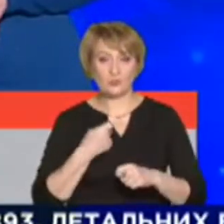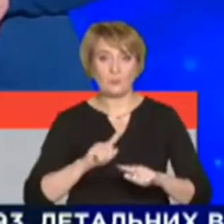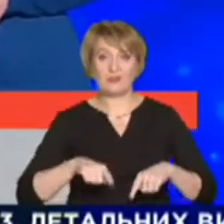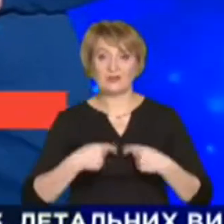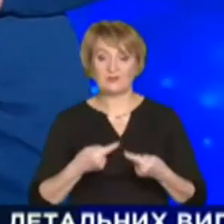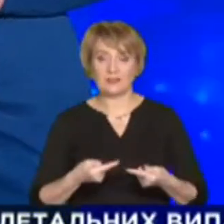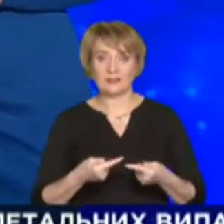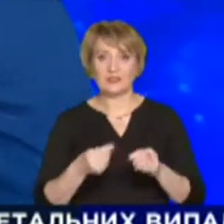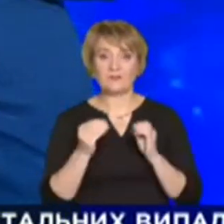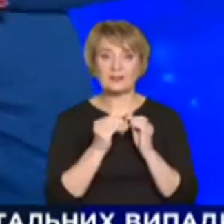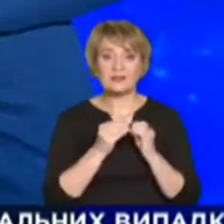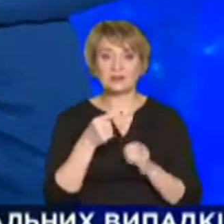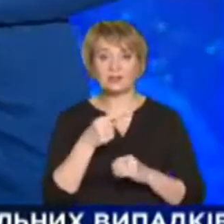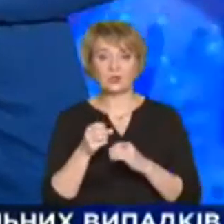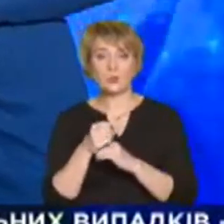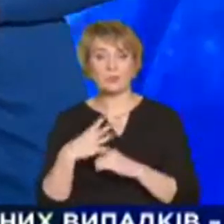Від